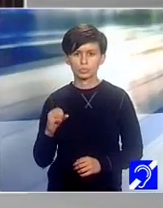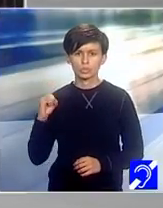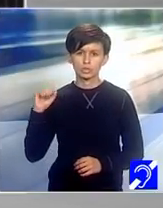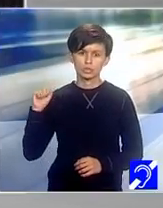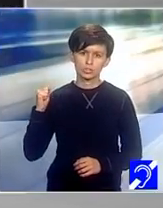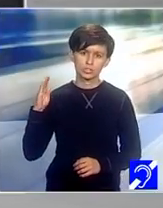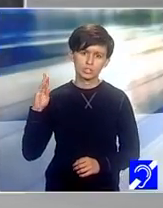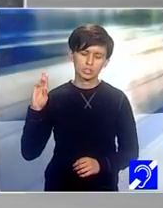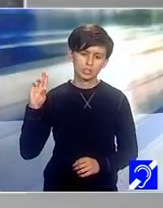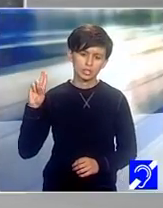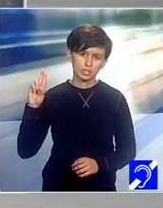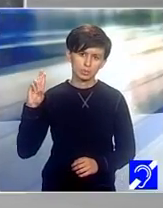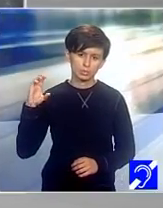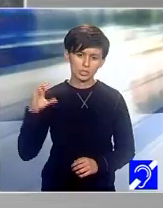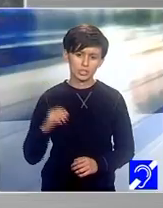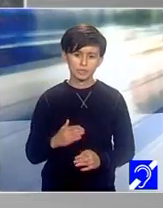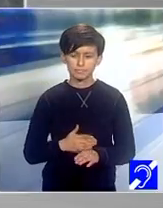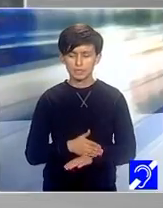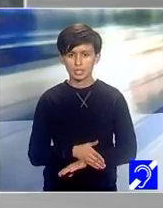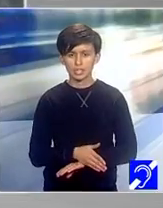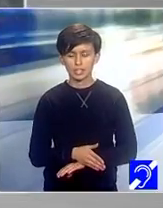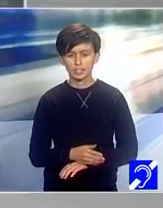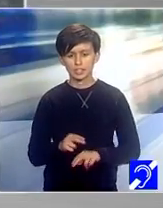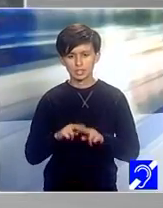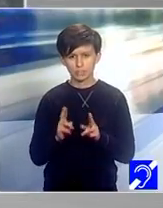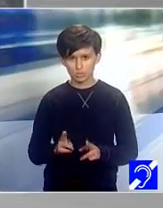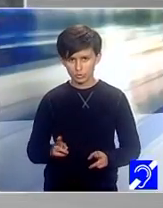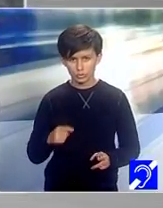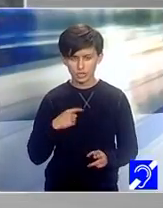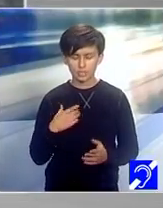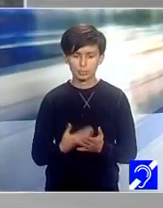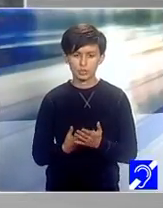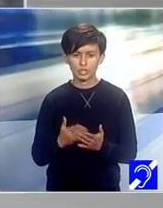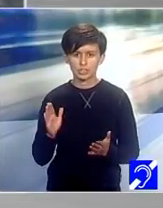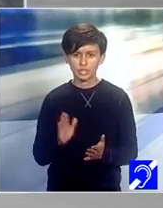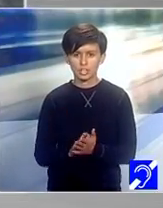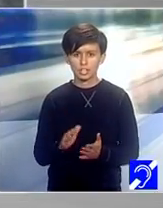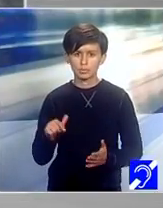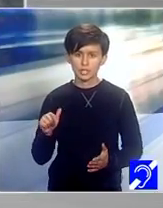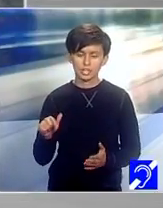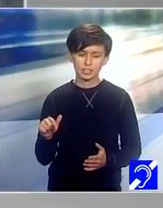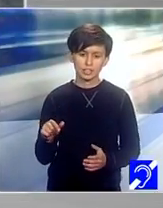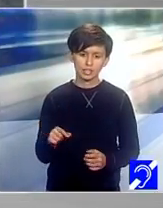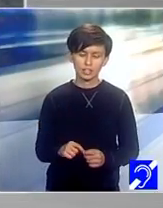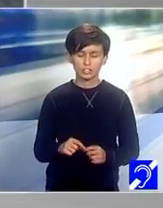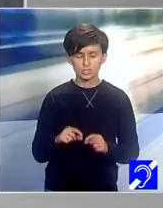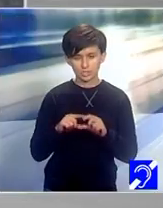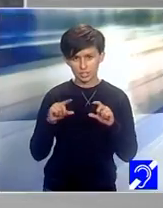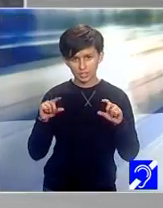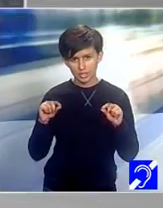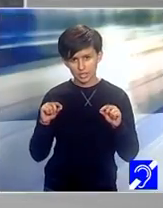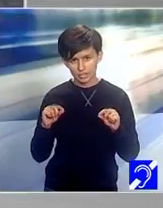dacă a intrat într-un cont de umbră, este pentru că i s-a aplicat această etichetă de poet al țărănimii,